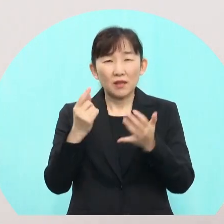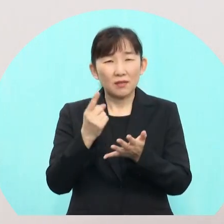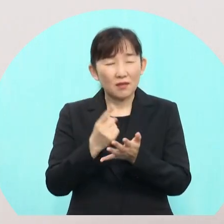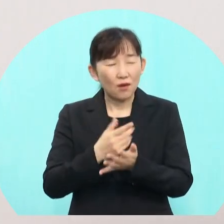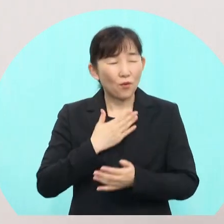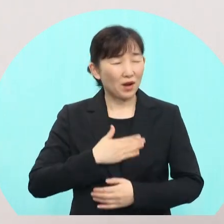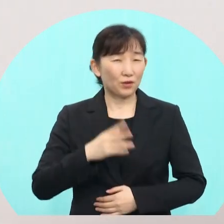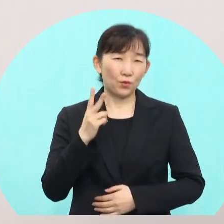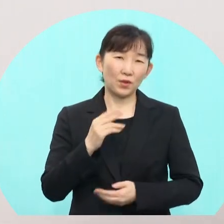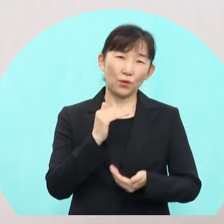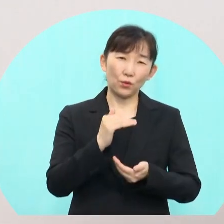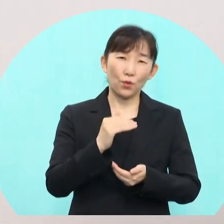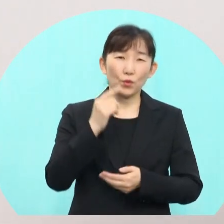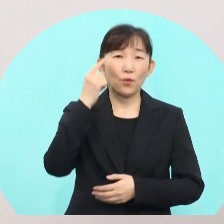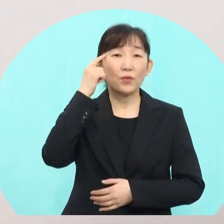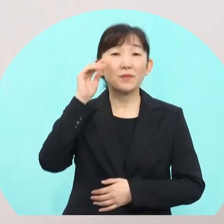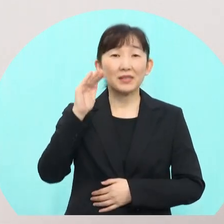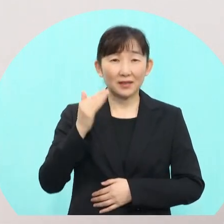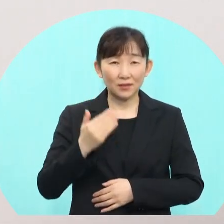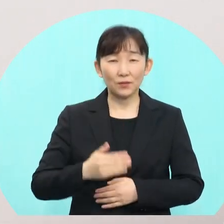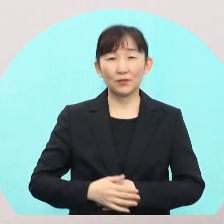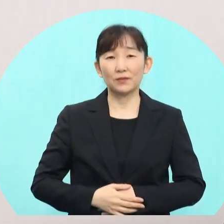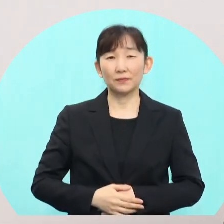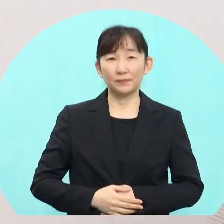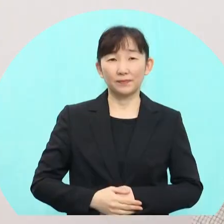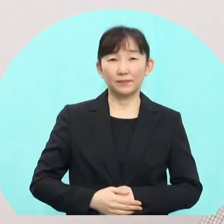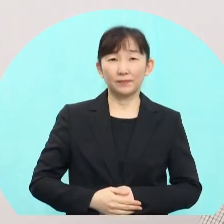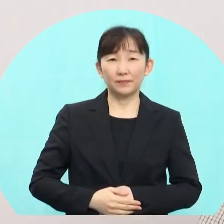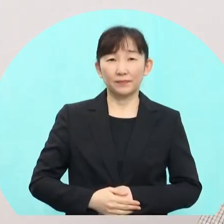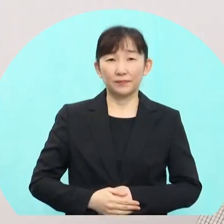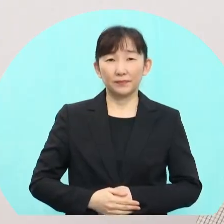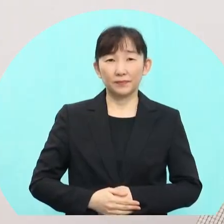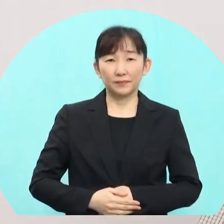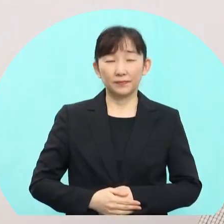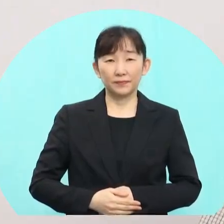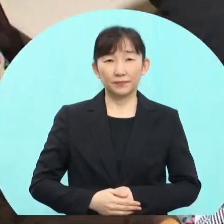ないようなものだなっても思いますけども。